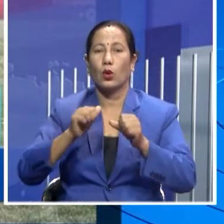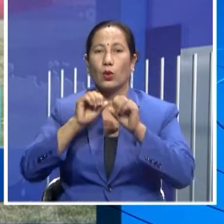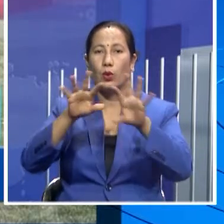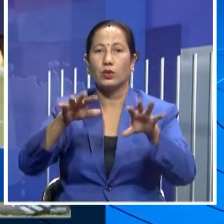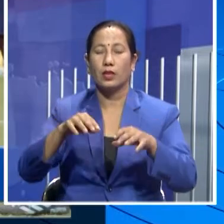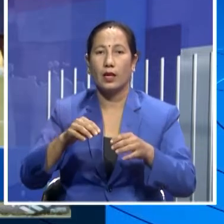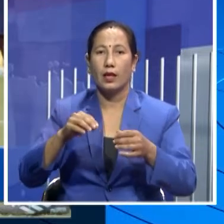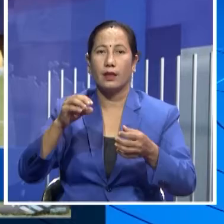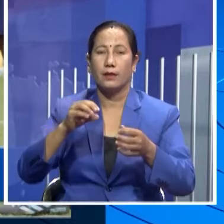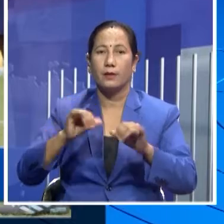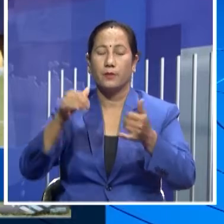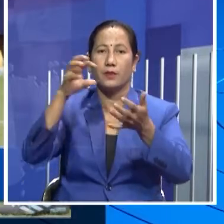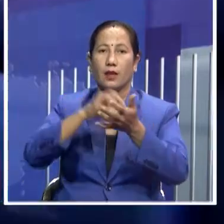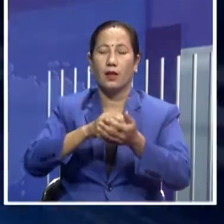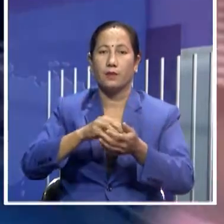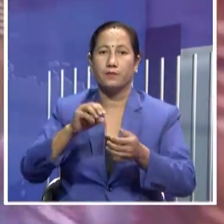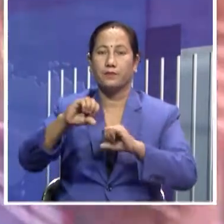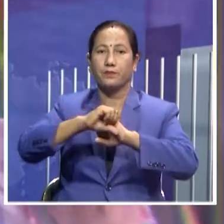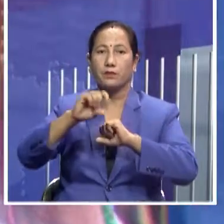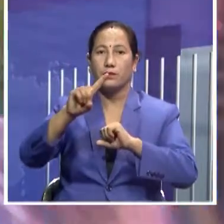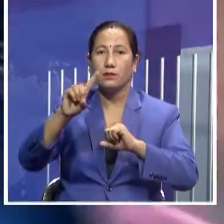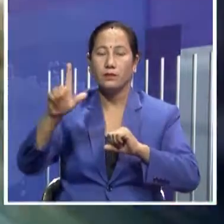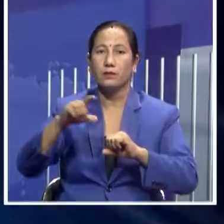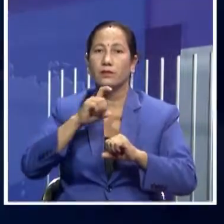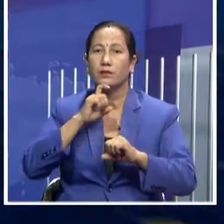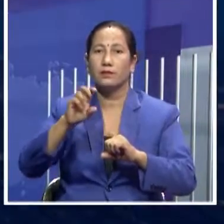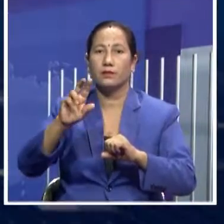दशरथ रङ्गशालामा भदौ 17 र 20 गते हुने।